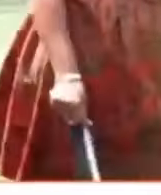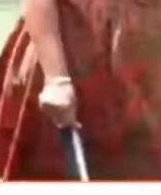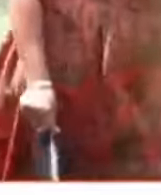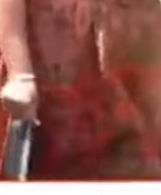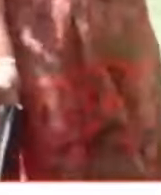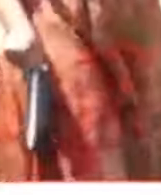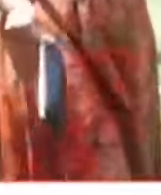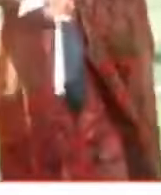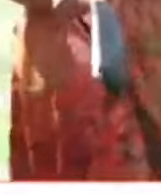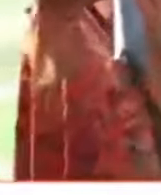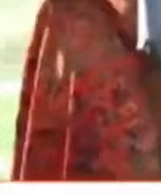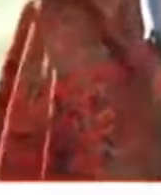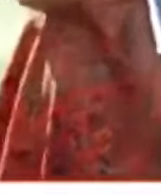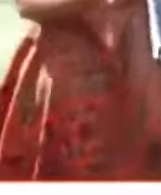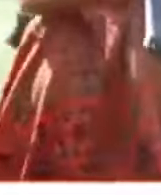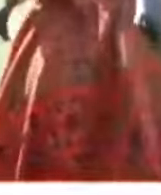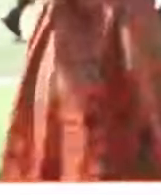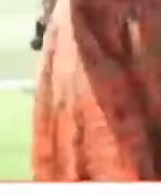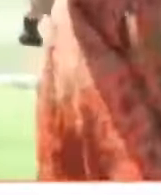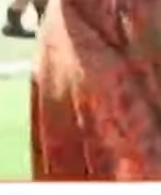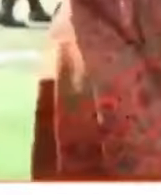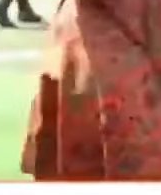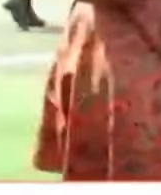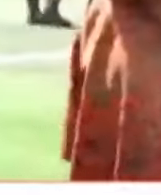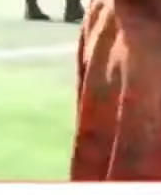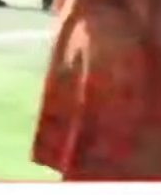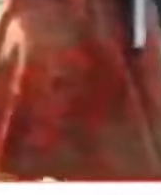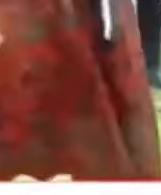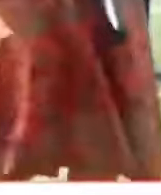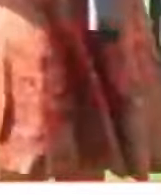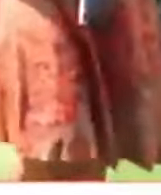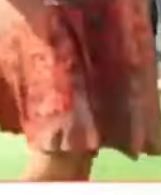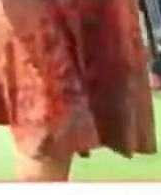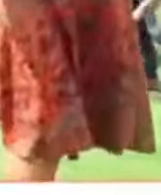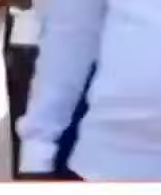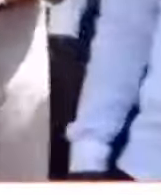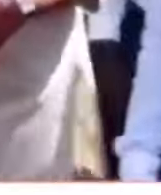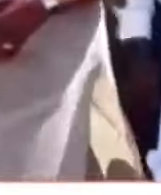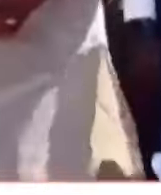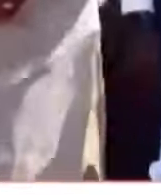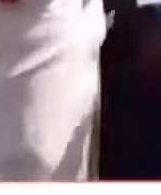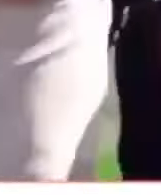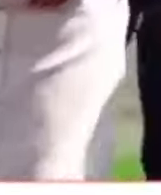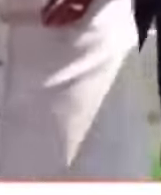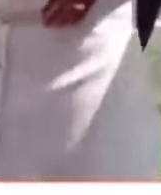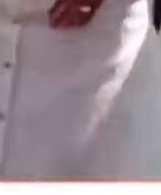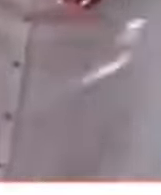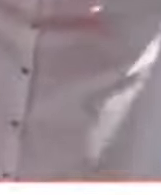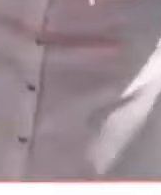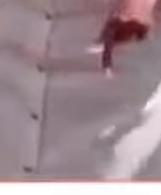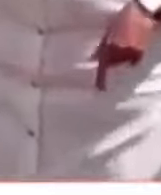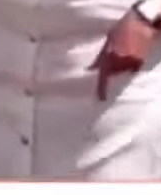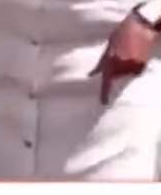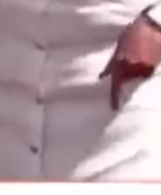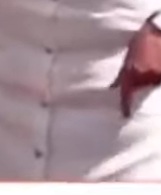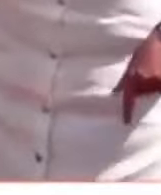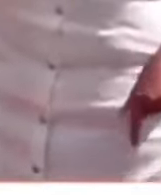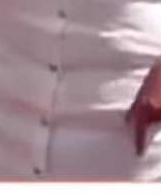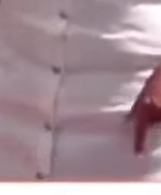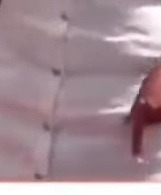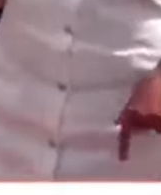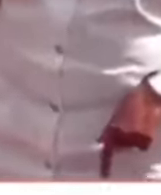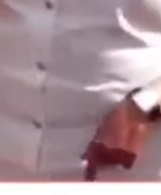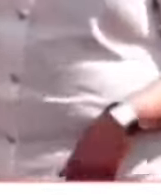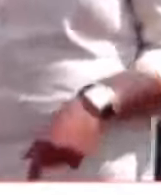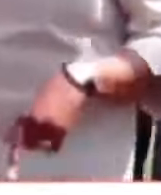Minister Simia omulimu ogukoleddwa omugagga Miss Kigundu nti ayongedde etafaali ddene mu kutumbula ebyemizannyo.